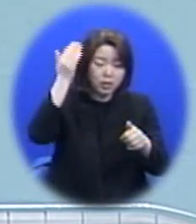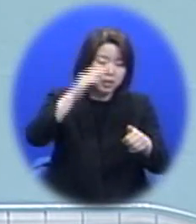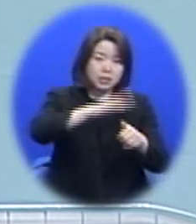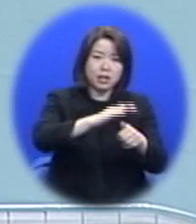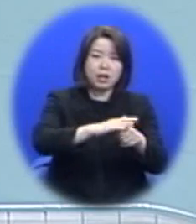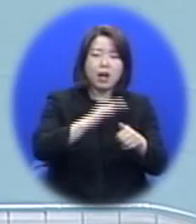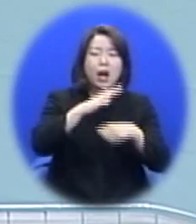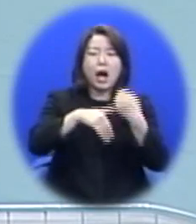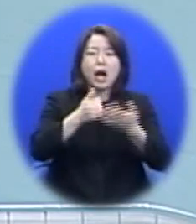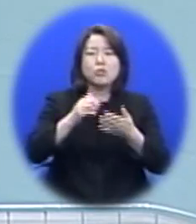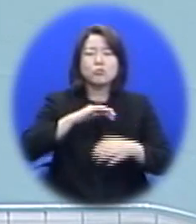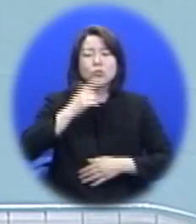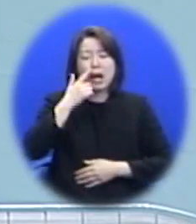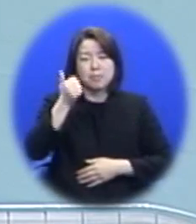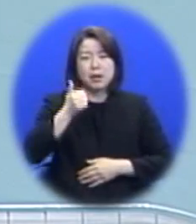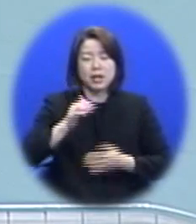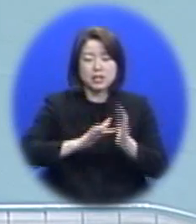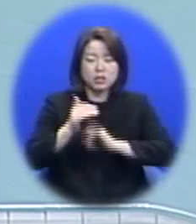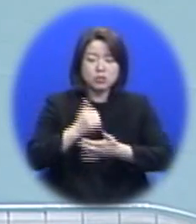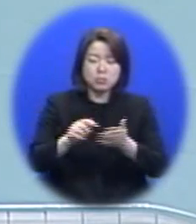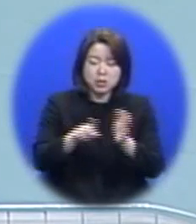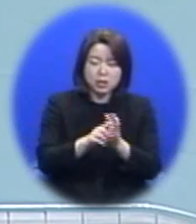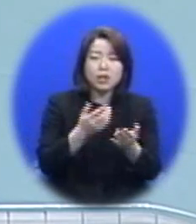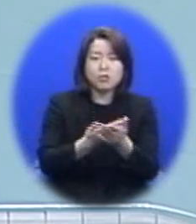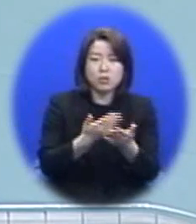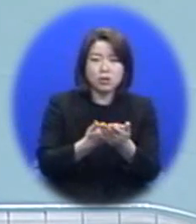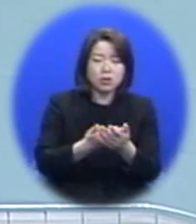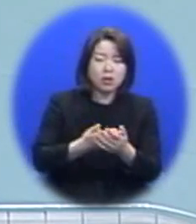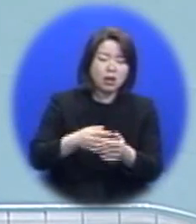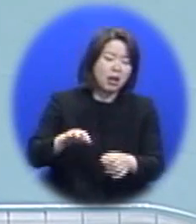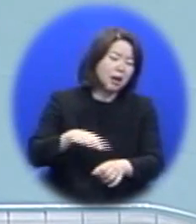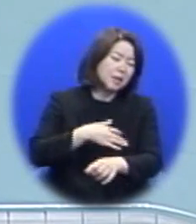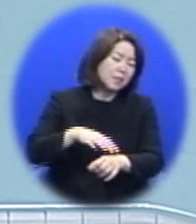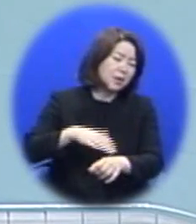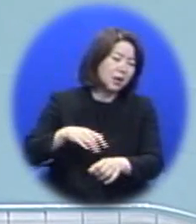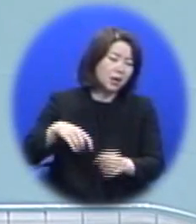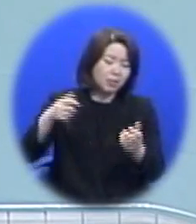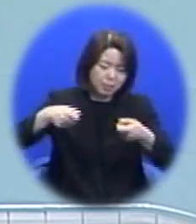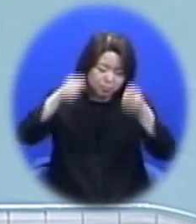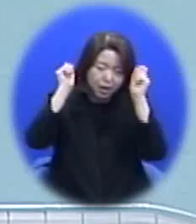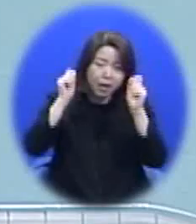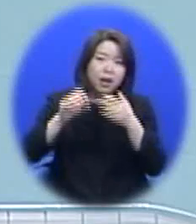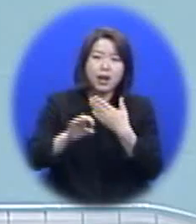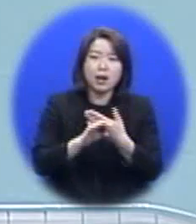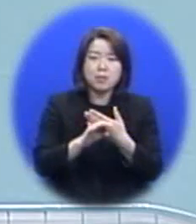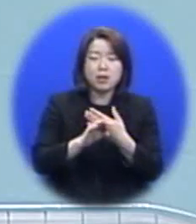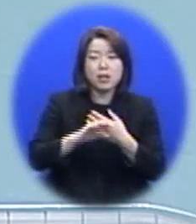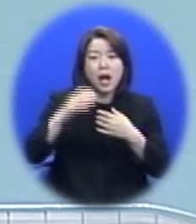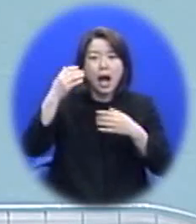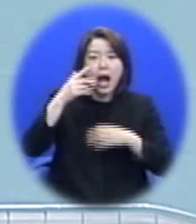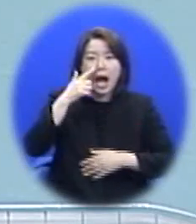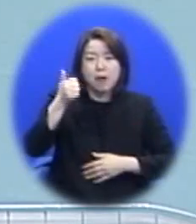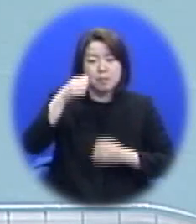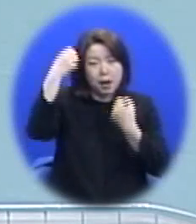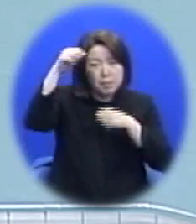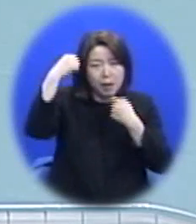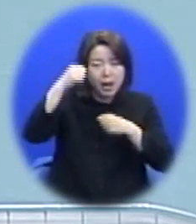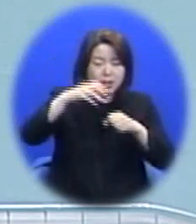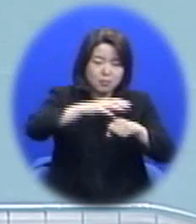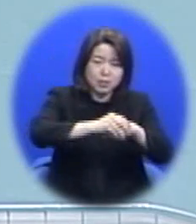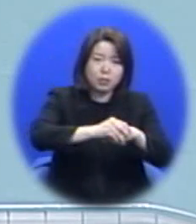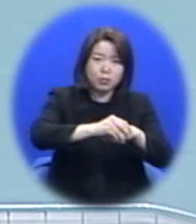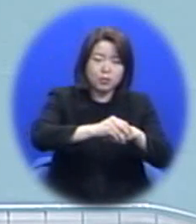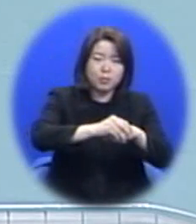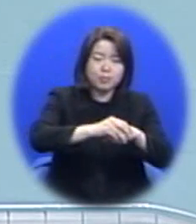해주세요. 그 아버지가 귀찮아서 이불을 뒤집었으면 그러면 아빠의 발을 붙잡고 하나님 우리